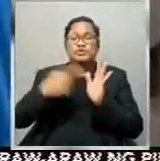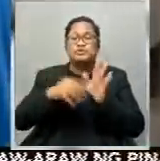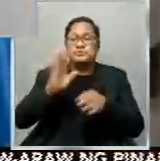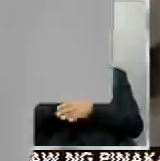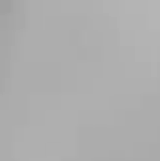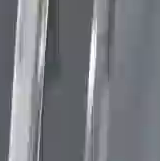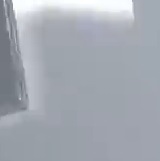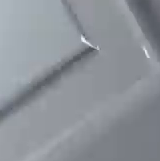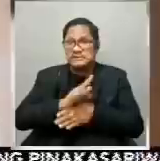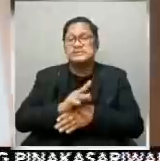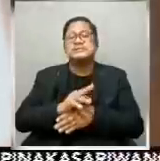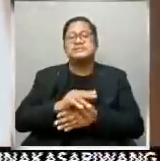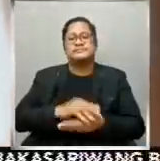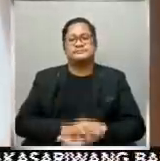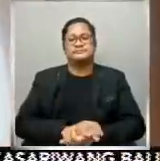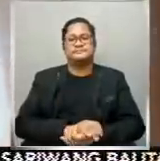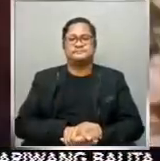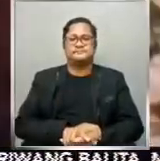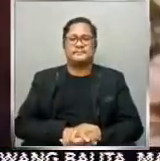Nelson Canlas.